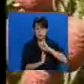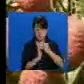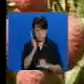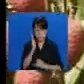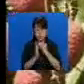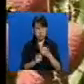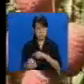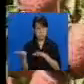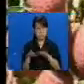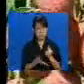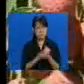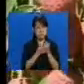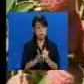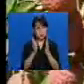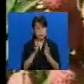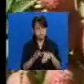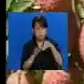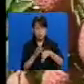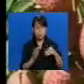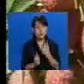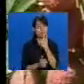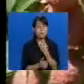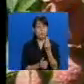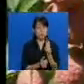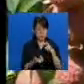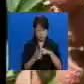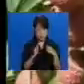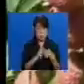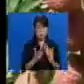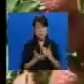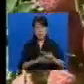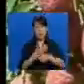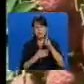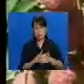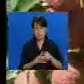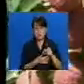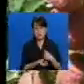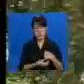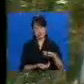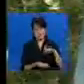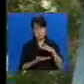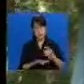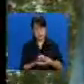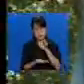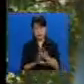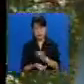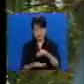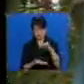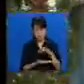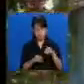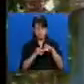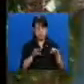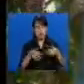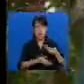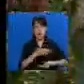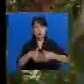จะมีการช่วยเหลือเกษตรกรผู้ปลูกลิ้นจี่นะครับซึ่งตอนนี้เนี่ยประสบปัญหาราคาตกต่ำด้วยการรับซื้อลิ้นจี่จากเกษตรกรเพื่อนำไปจำหน่ายให้กับสมา